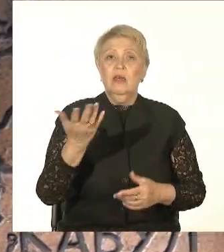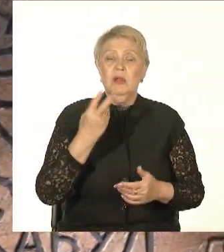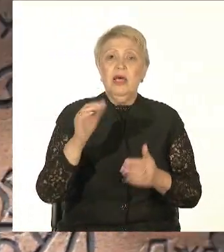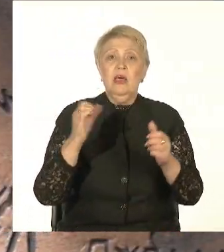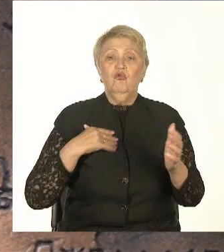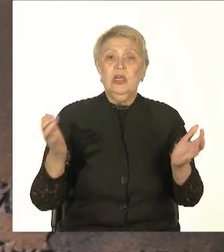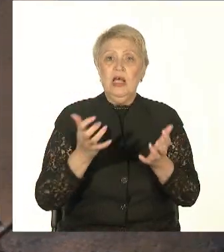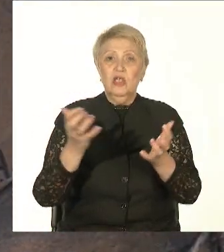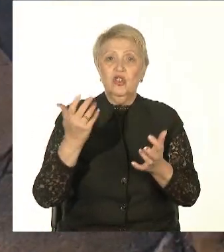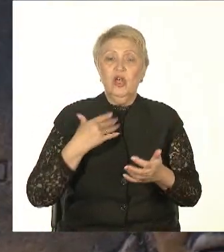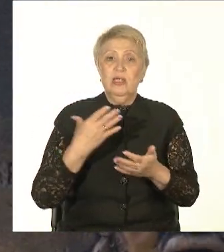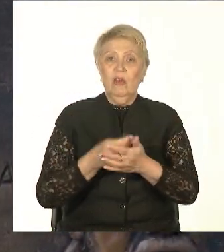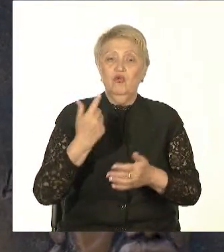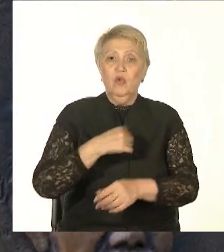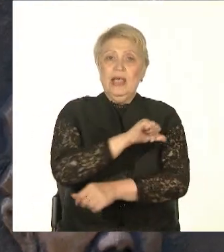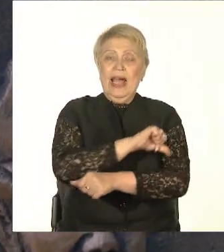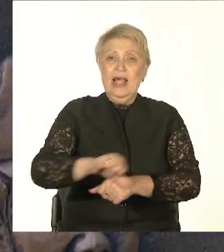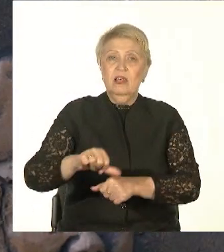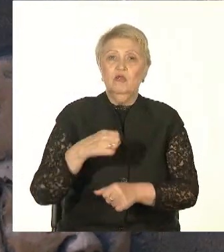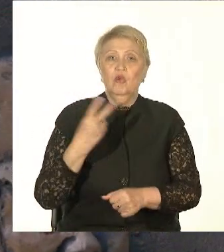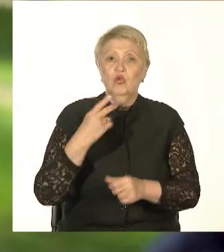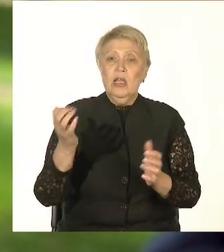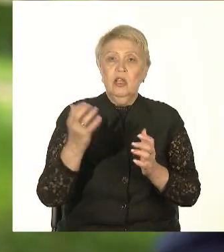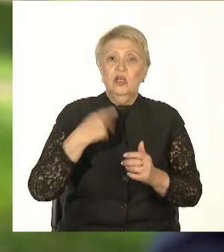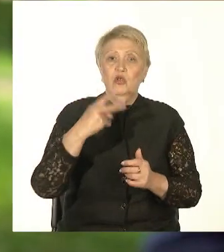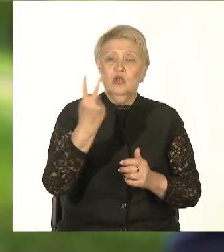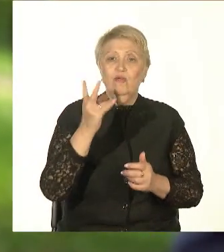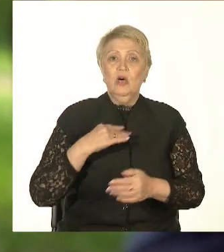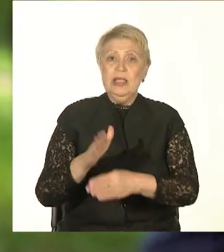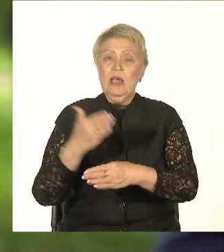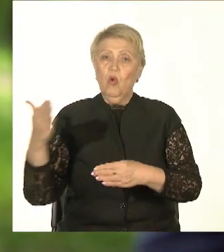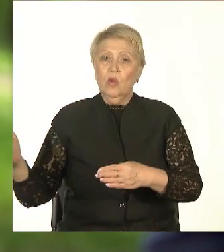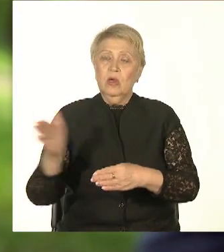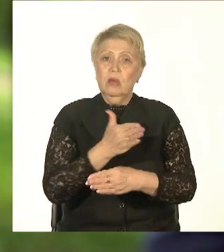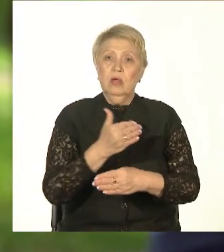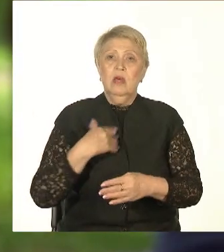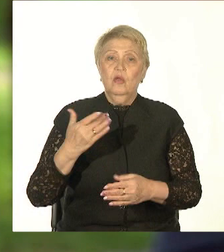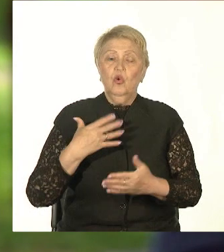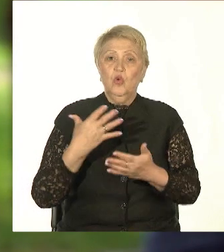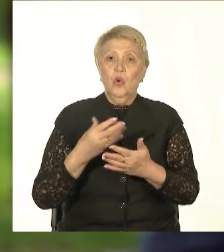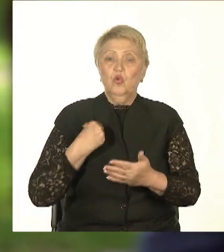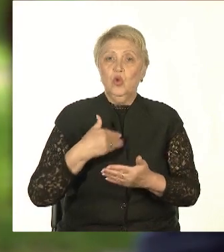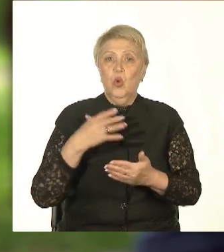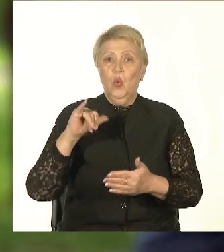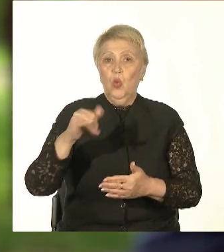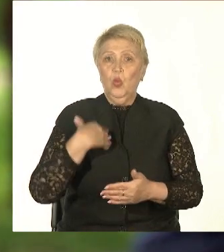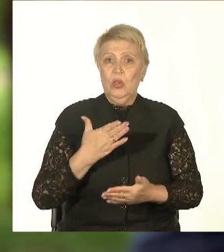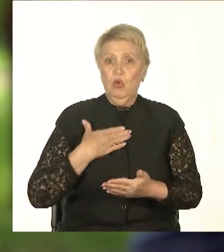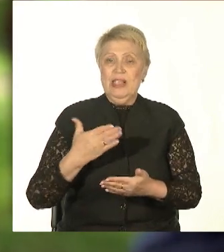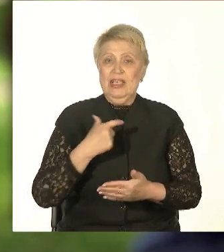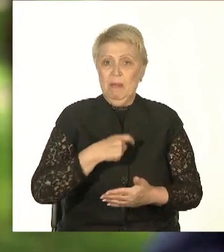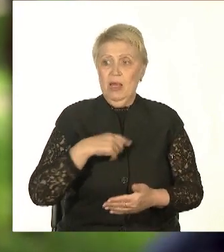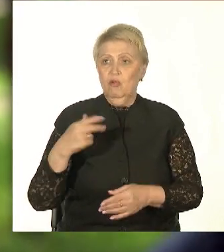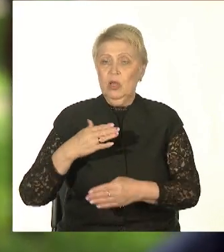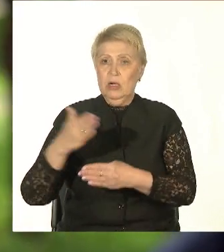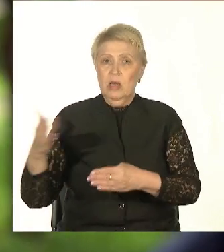государственную границу с Афганистаном с двух сторон. Они охраняли границу у себя и отдельными